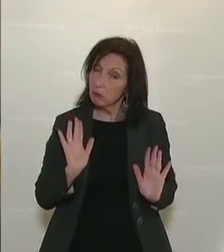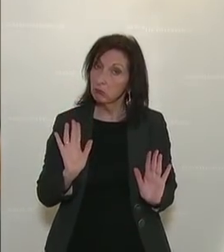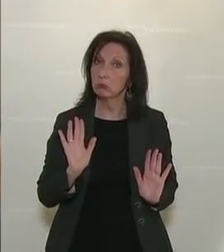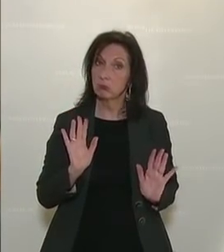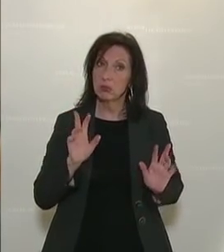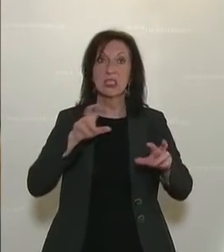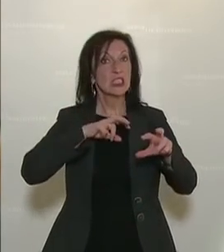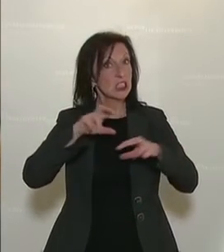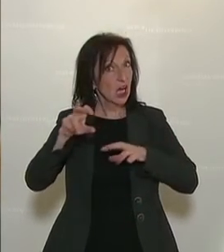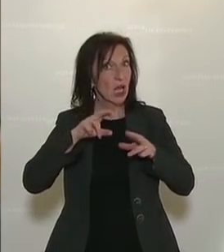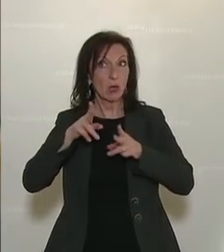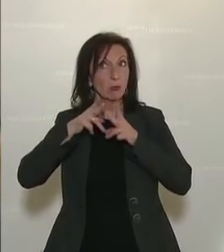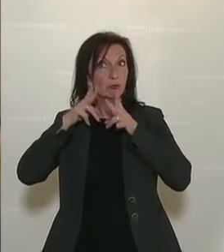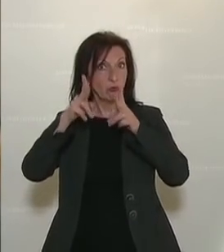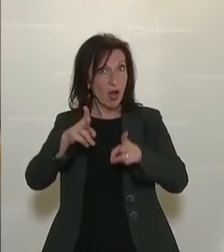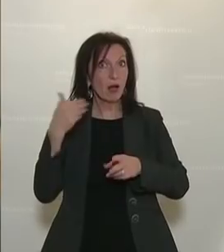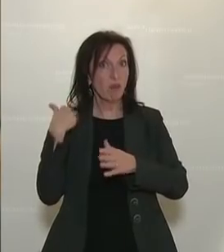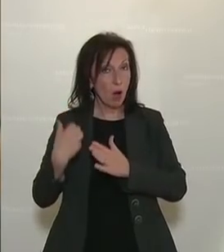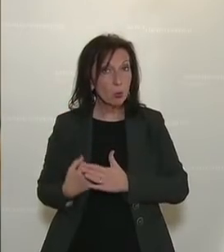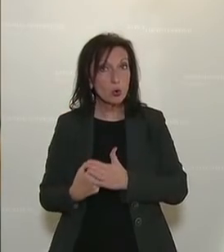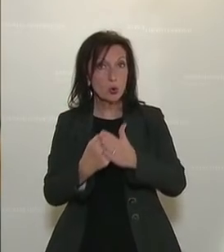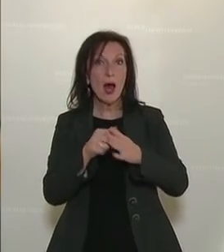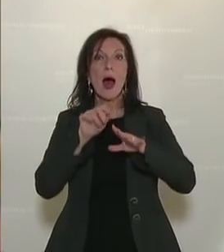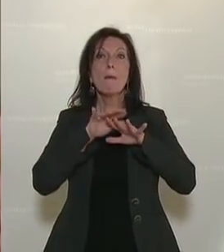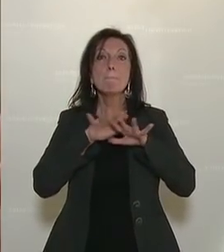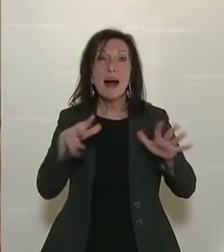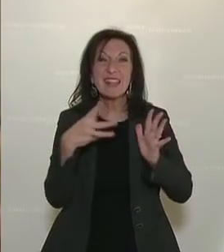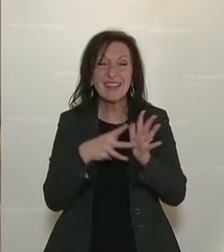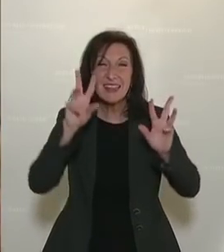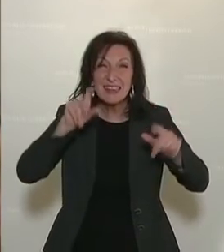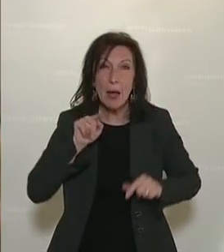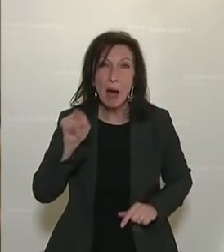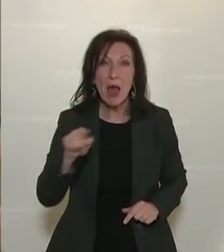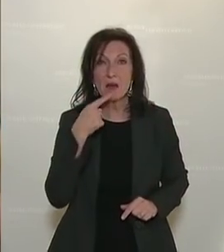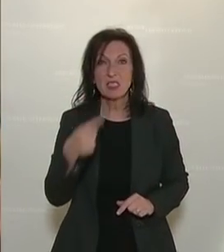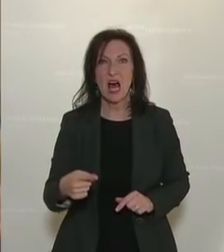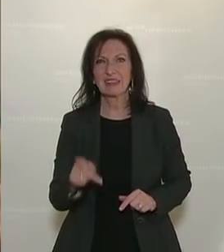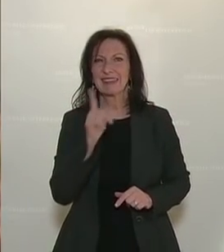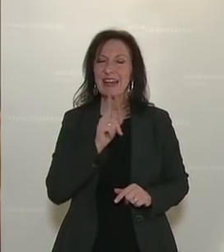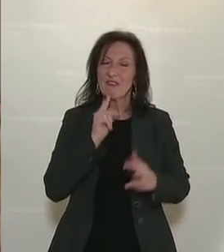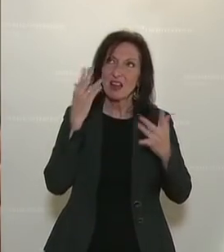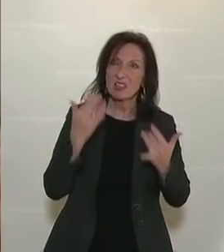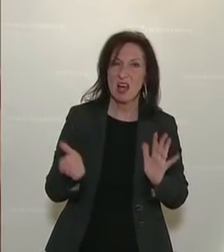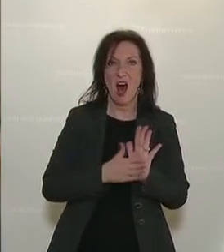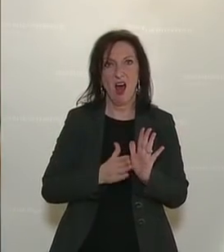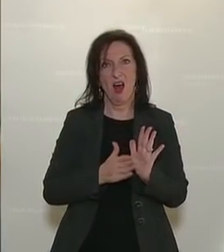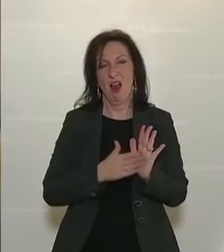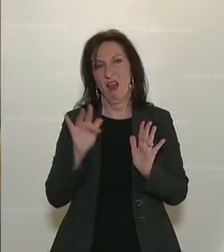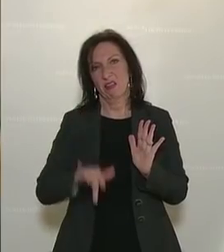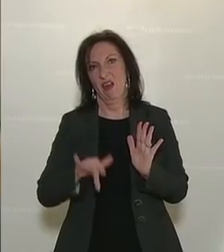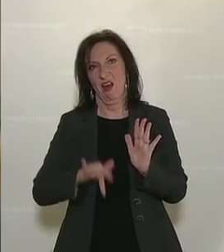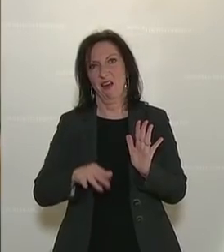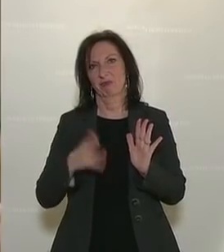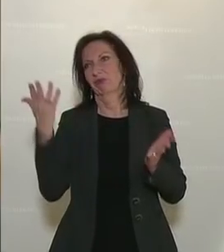den Regierungskurs unterstützt. Aber auch er hat zu den Massentests gesagt, es gibt wenig Evidenz. Kaum ein europäisches